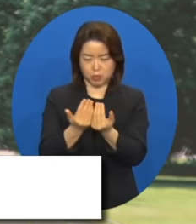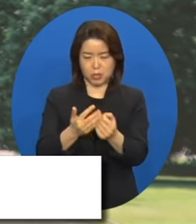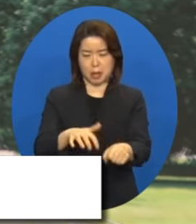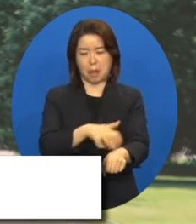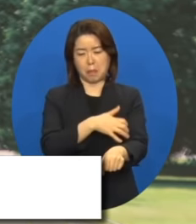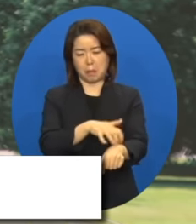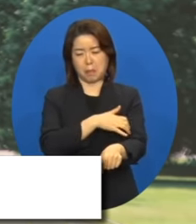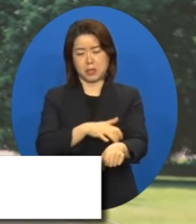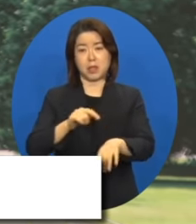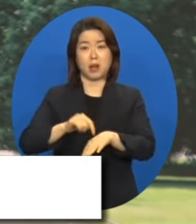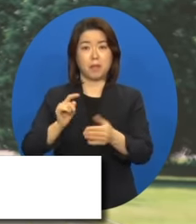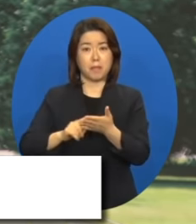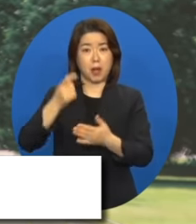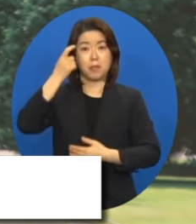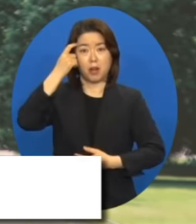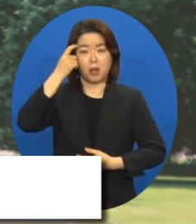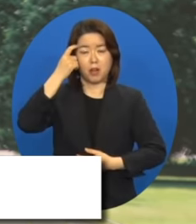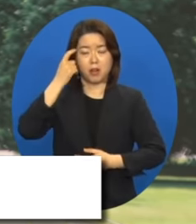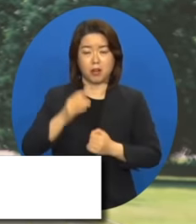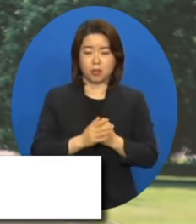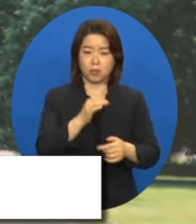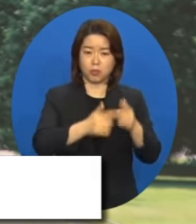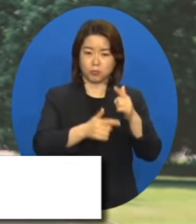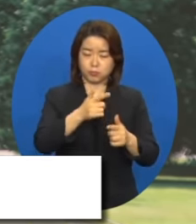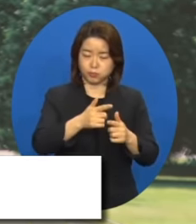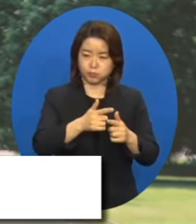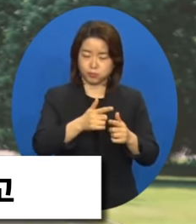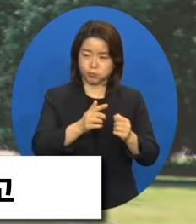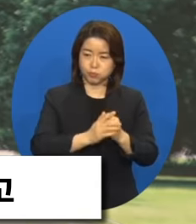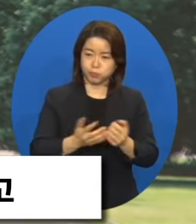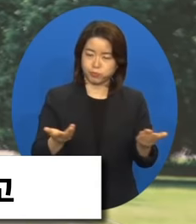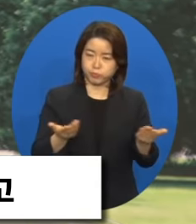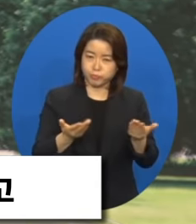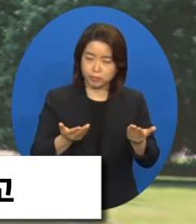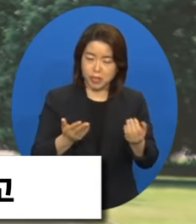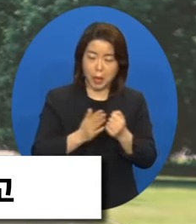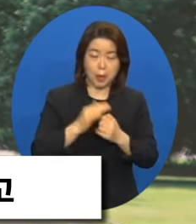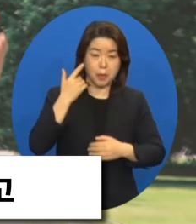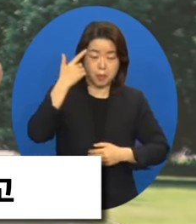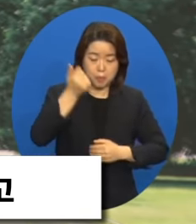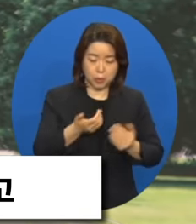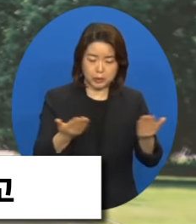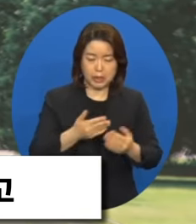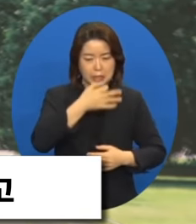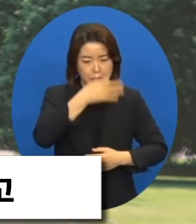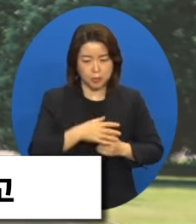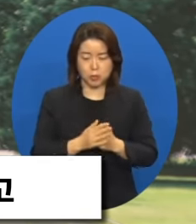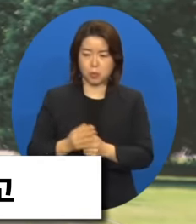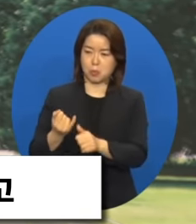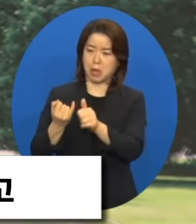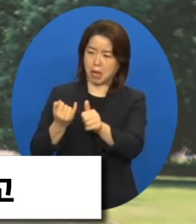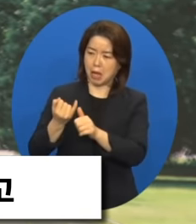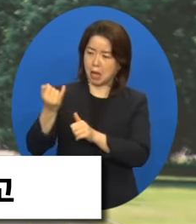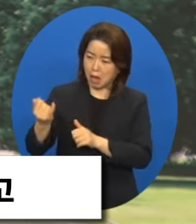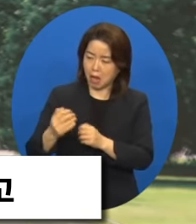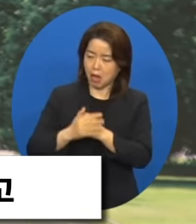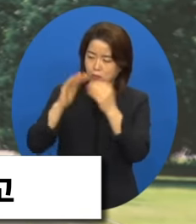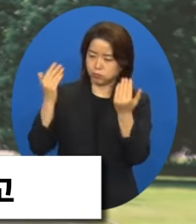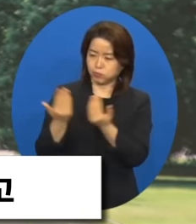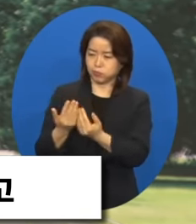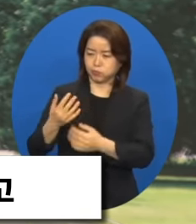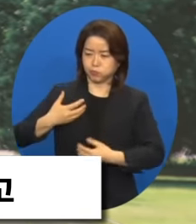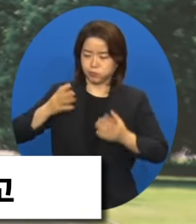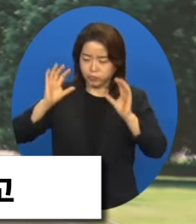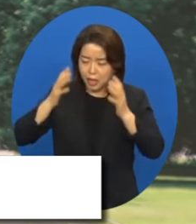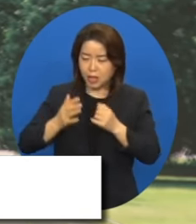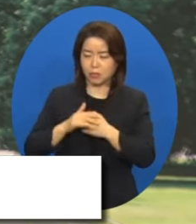들더라는 겁니다. 목회도 다 힘들게만 느껴지고 아내도 자녀들도 다 짐스럽게만 느껴지고